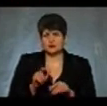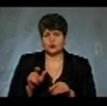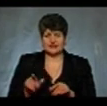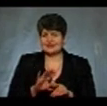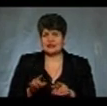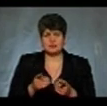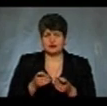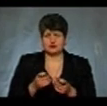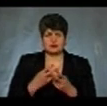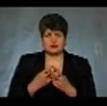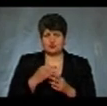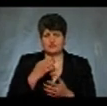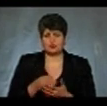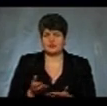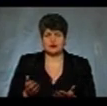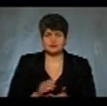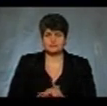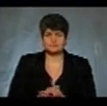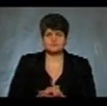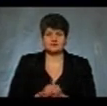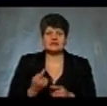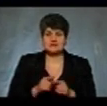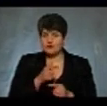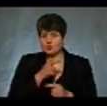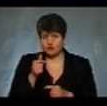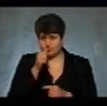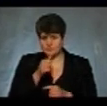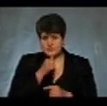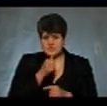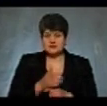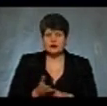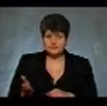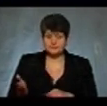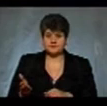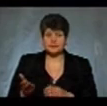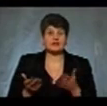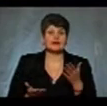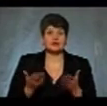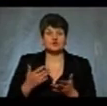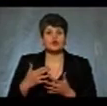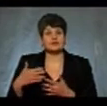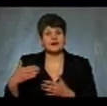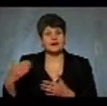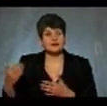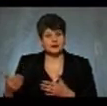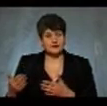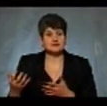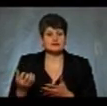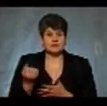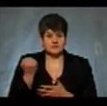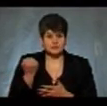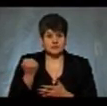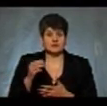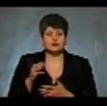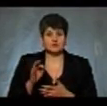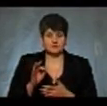притягується до кримінальної відповідальності. Це упродовж цього місяця? Так. Якщо далі поліція виявлятиме, то